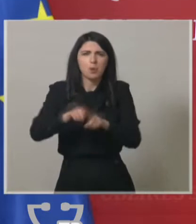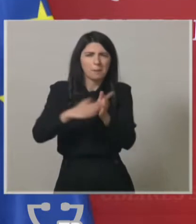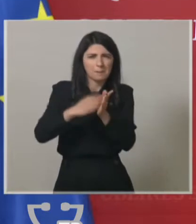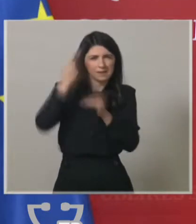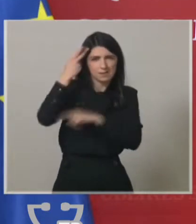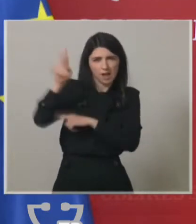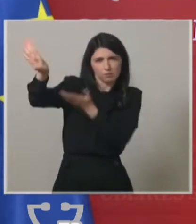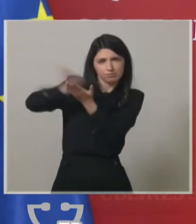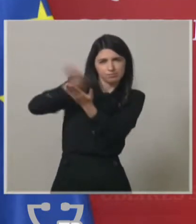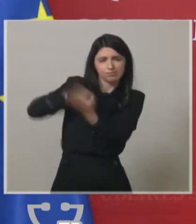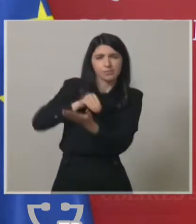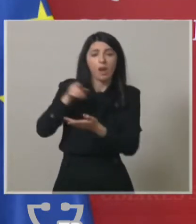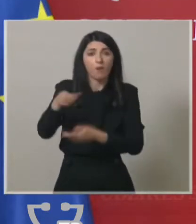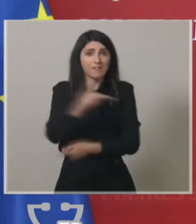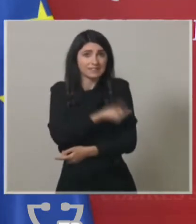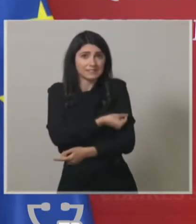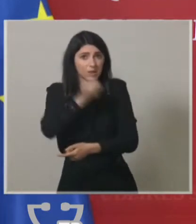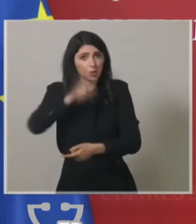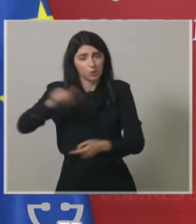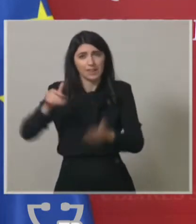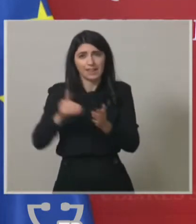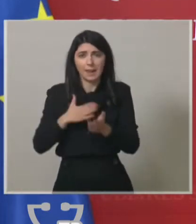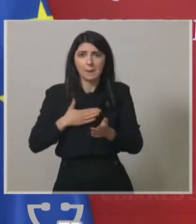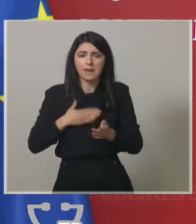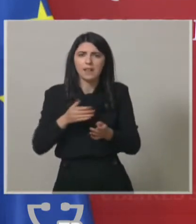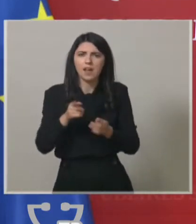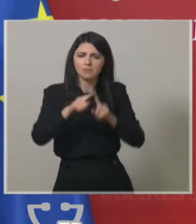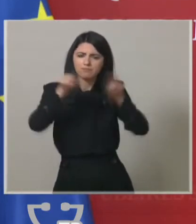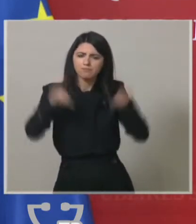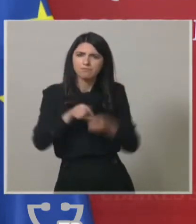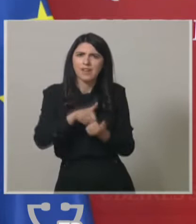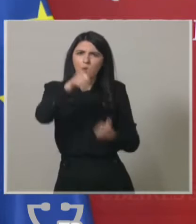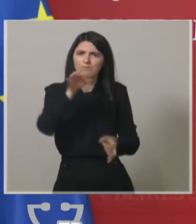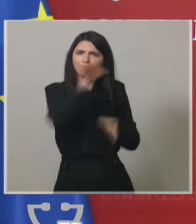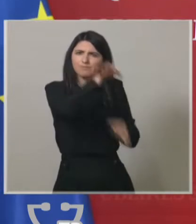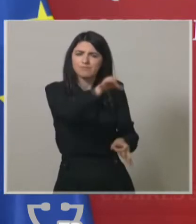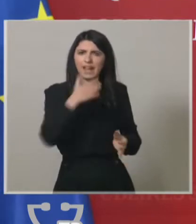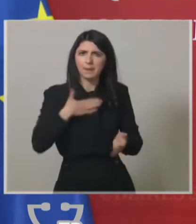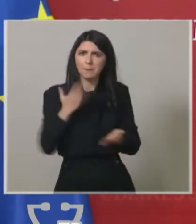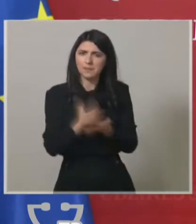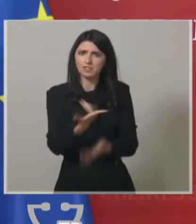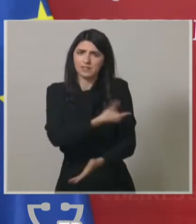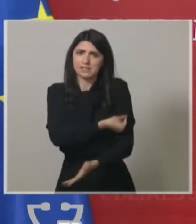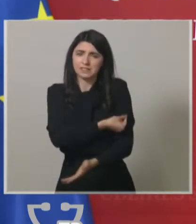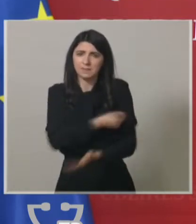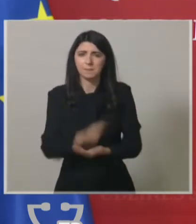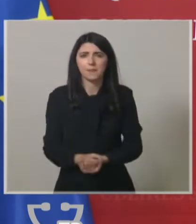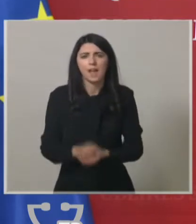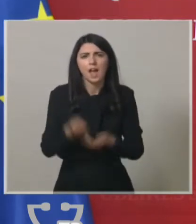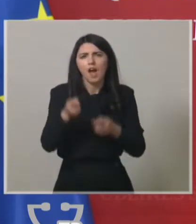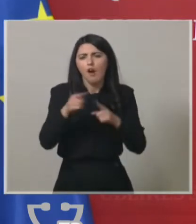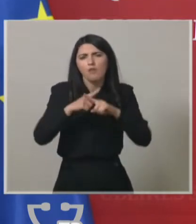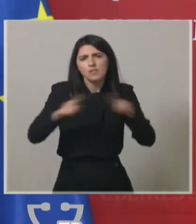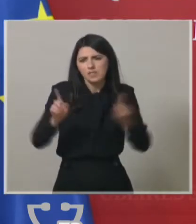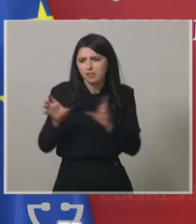земји, вакцинираните граѓани ќе добијат соодветен сертификат за примената вакцина. Во однос на категориите,